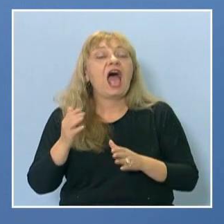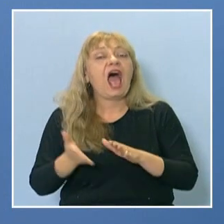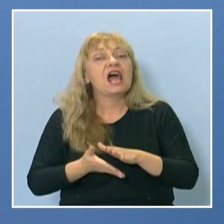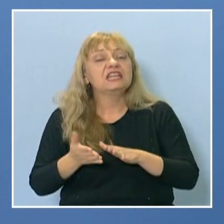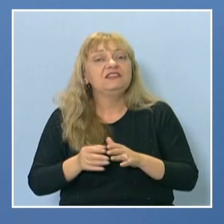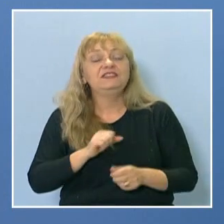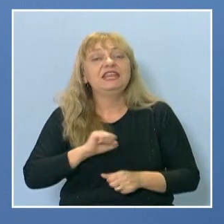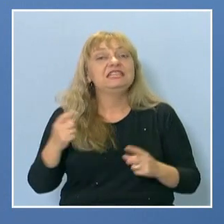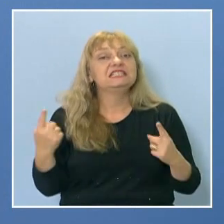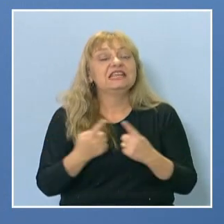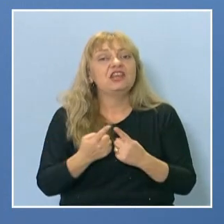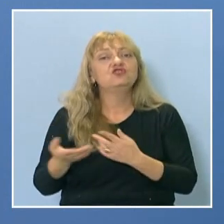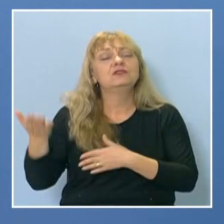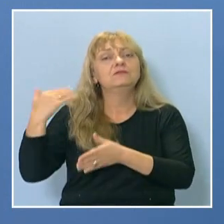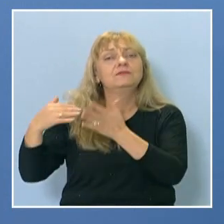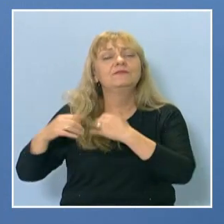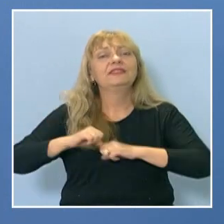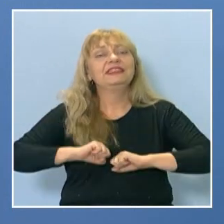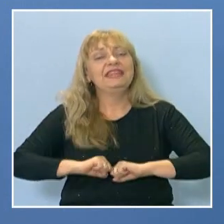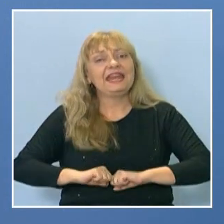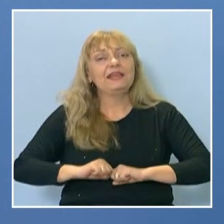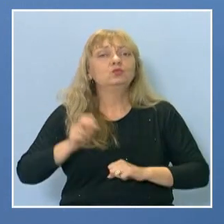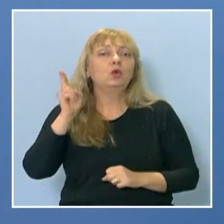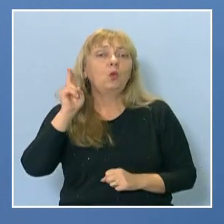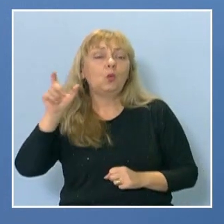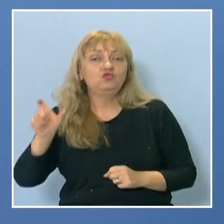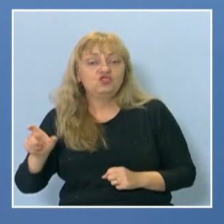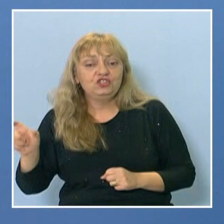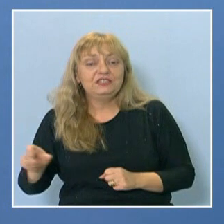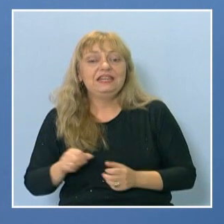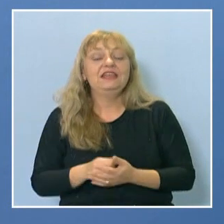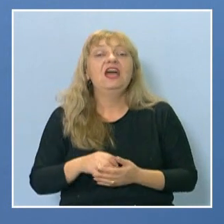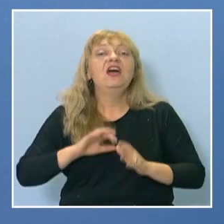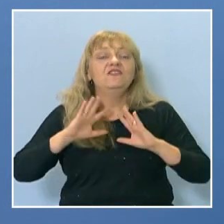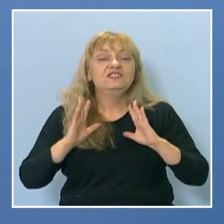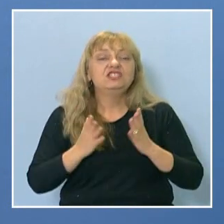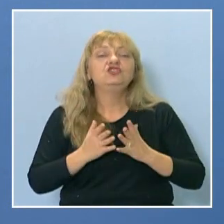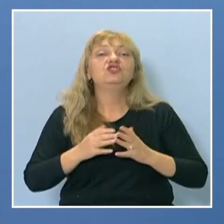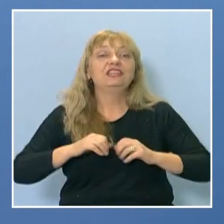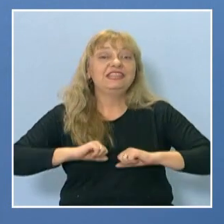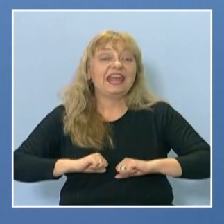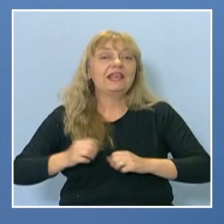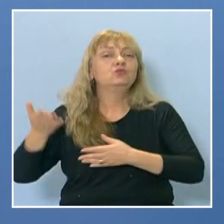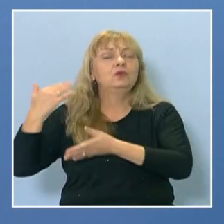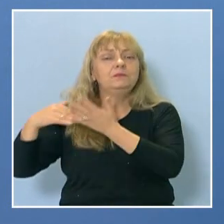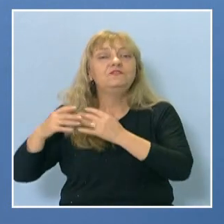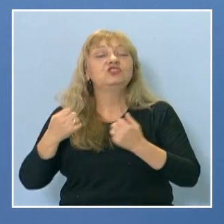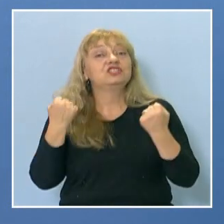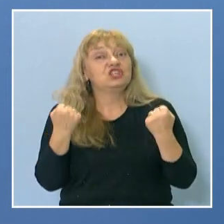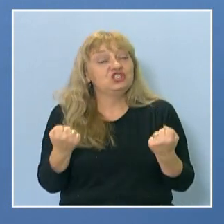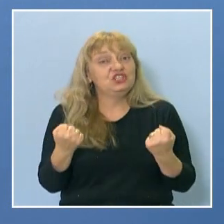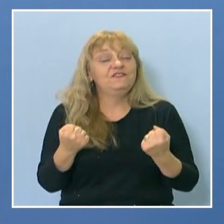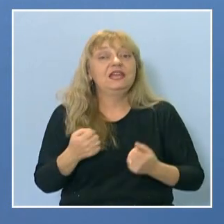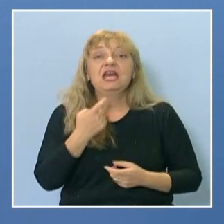с бивши директори, бивши учители, всички бивши директори са живи, да знам, са живи и здрави още дълги години,